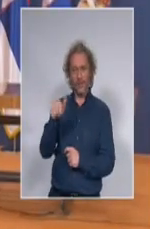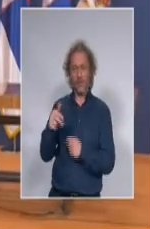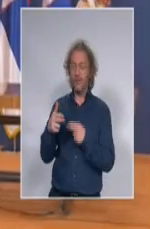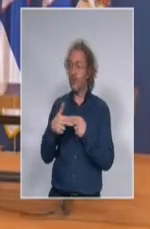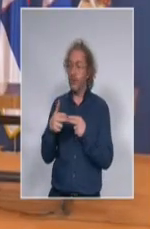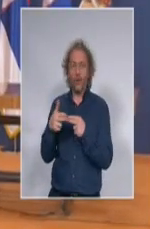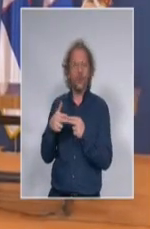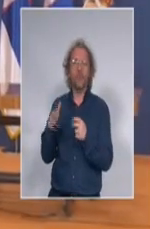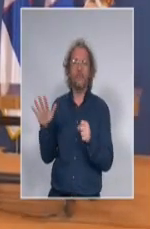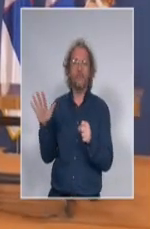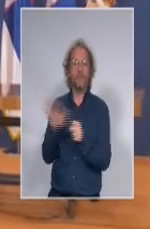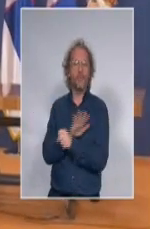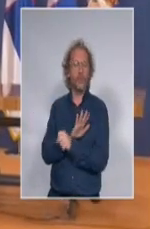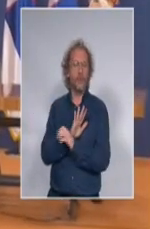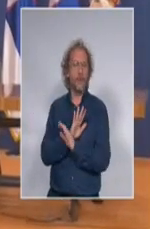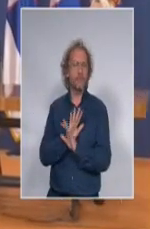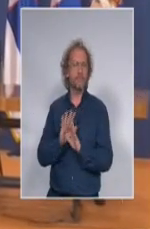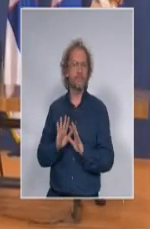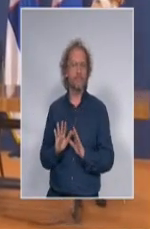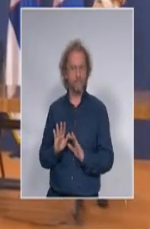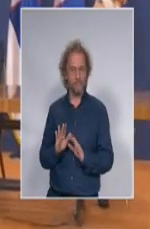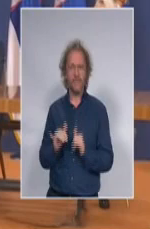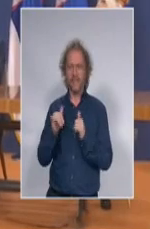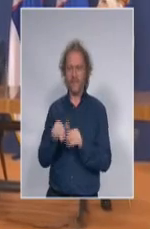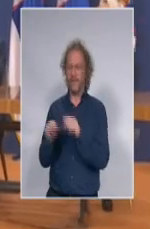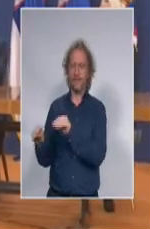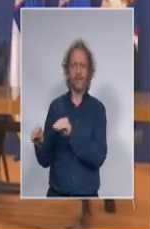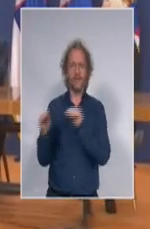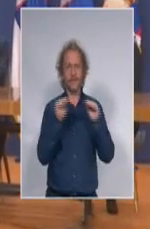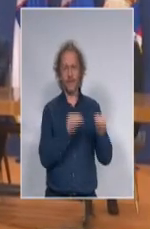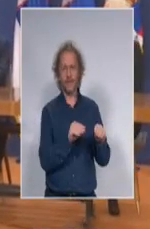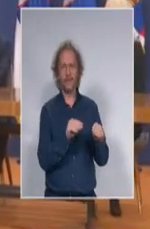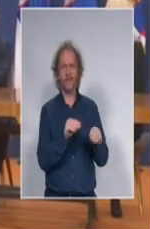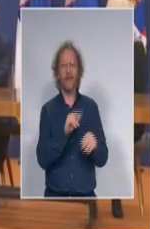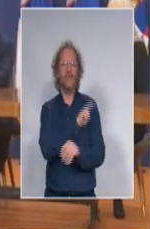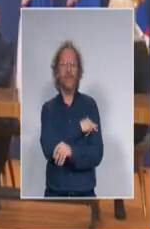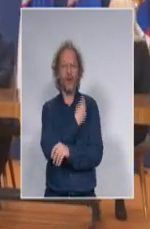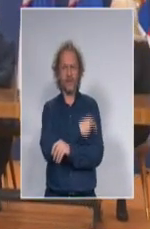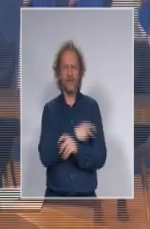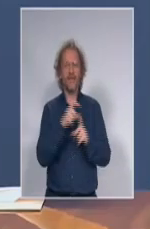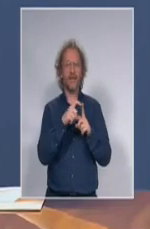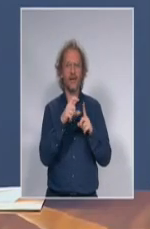na bolnicu Dragiša Mišović. Ljudi moraju da razumeju.